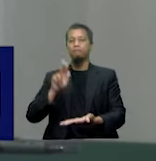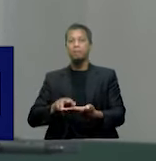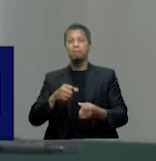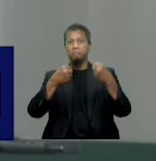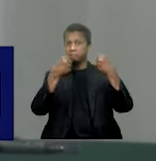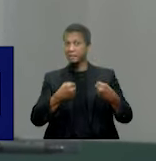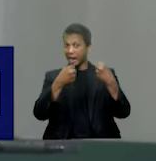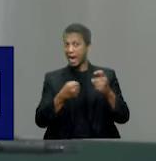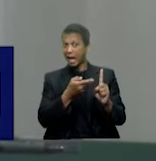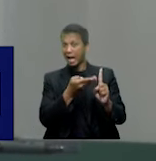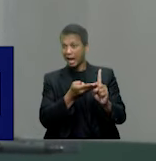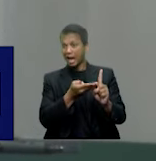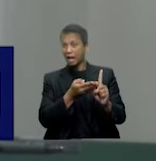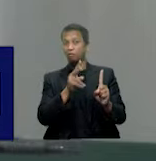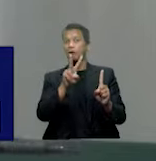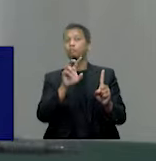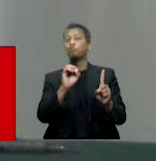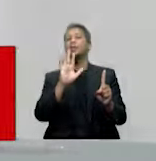selama